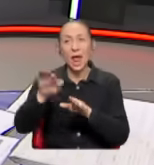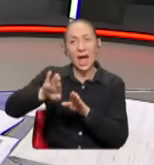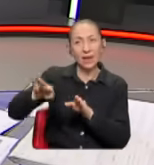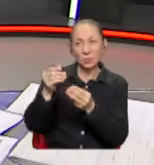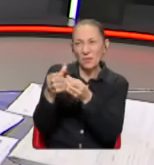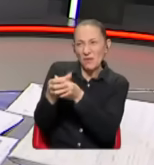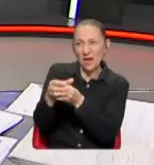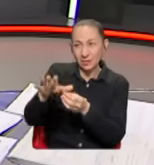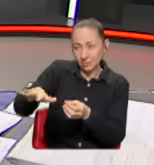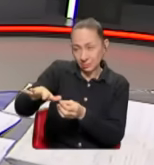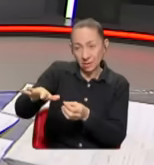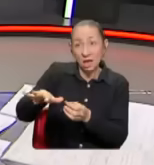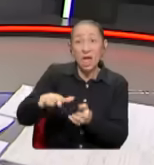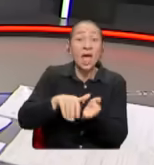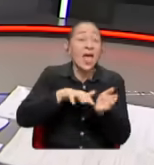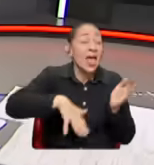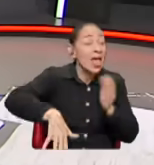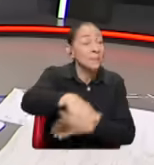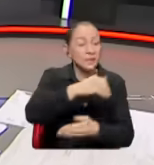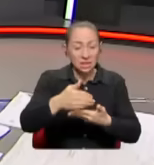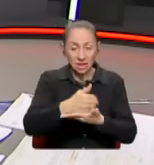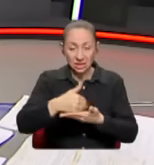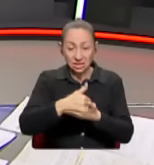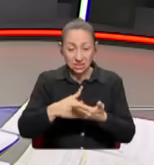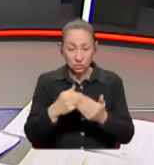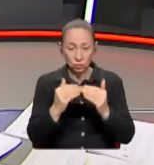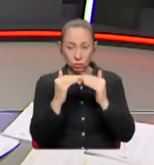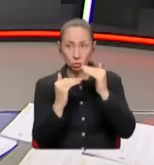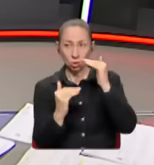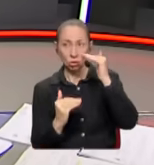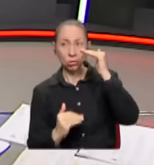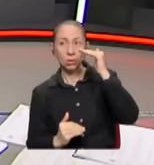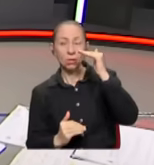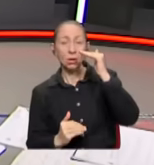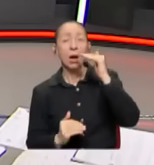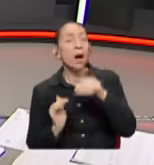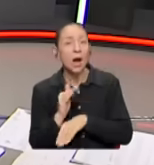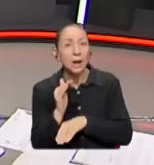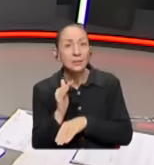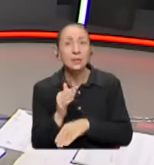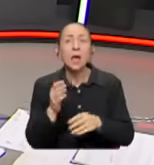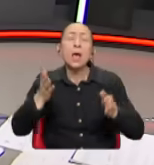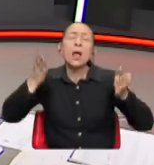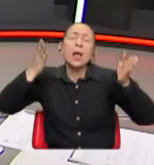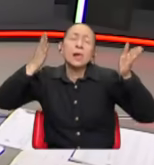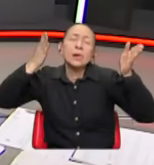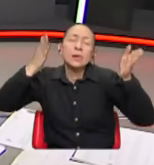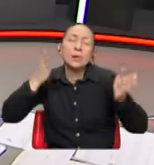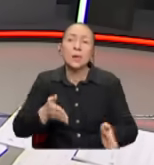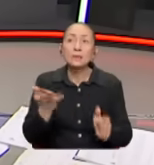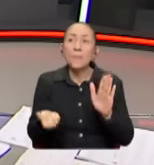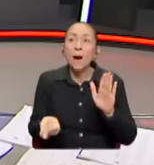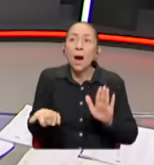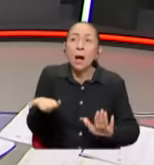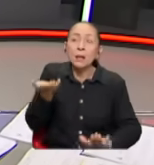küçük bir bölüm işte, herkesin geliri istikrarlı biçimde düşüyor. Hayatsa sürekli daha